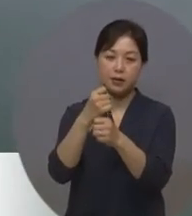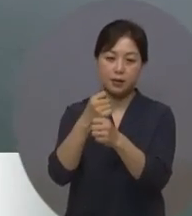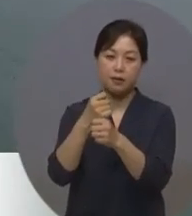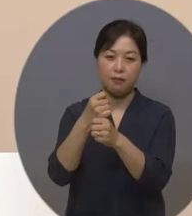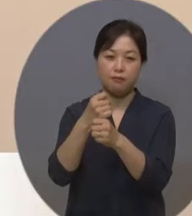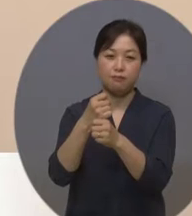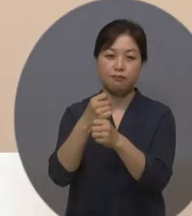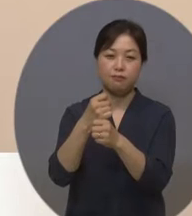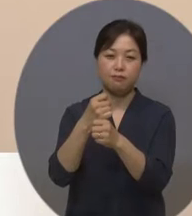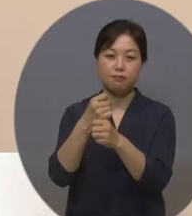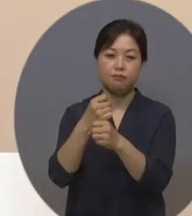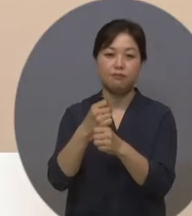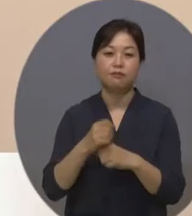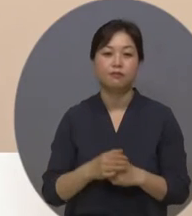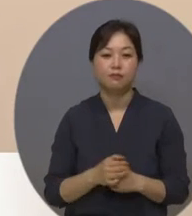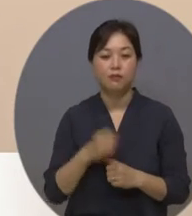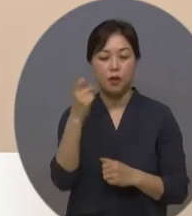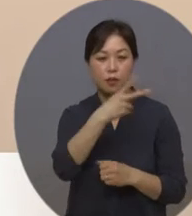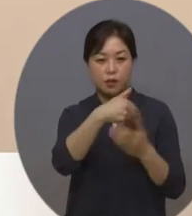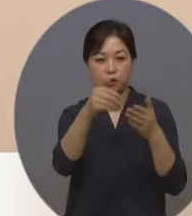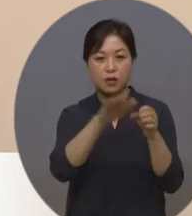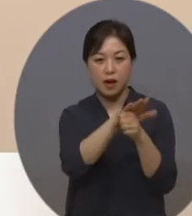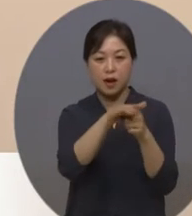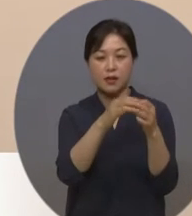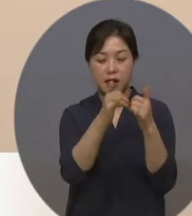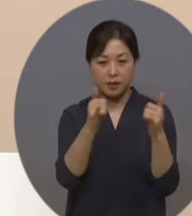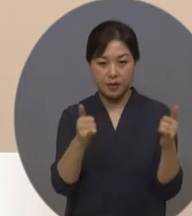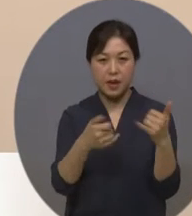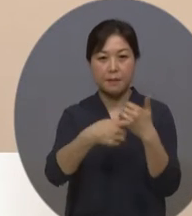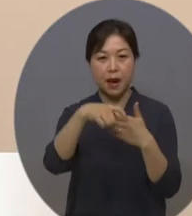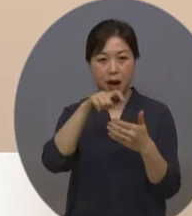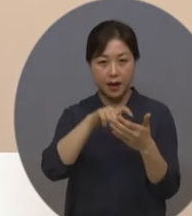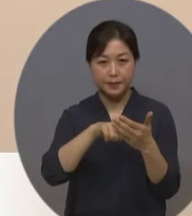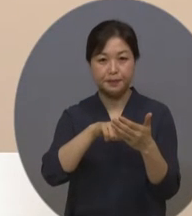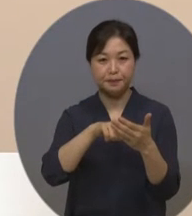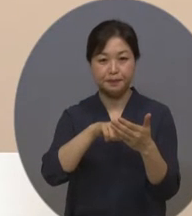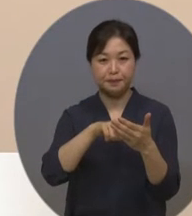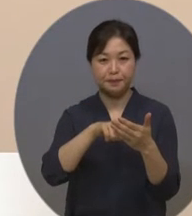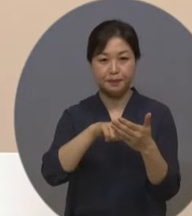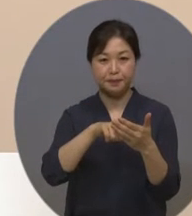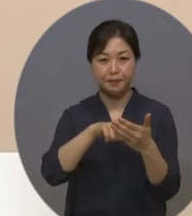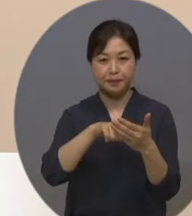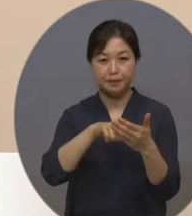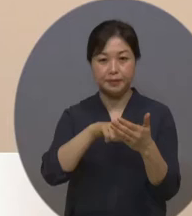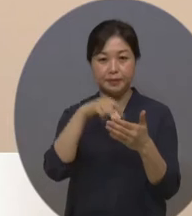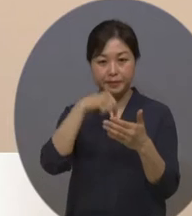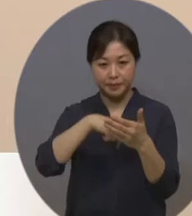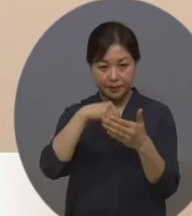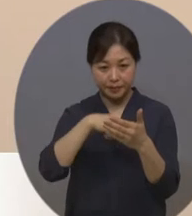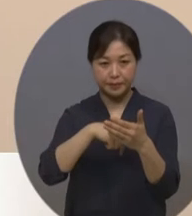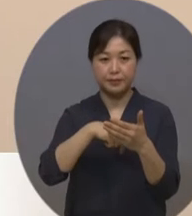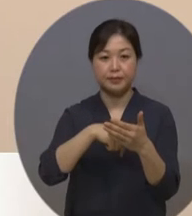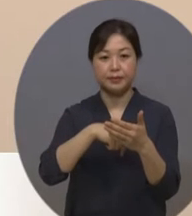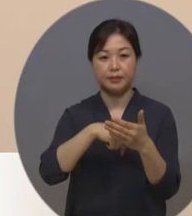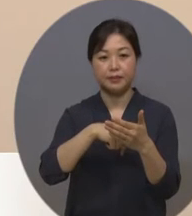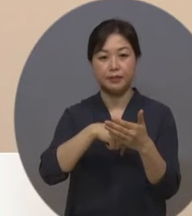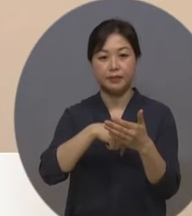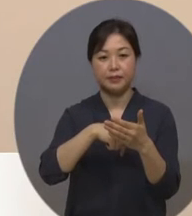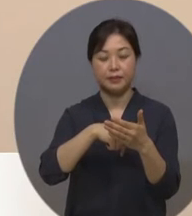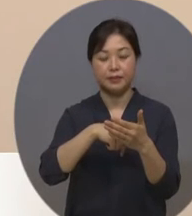좋겠고요 또 미술을 살아가는 사람들의 어떤 그 마음속에 어